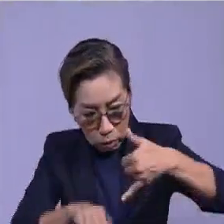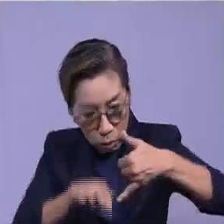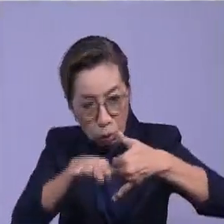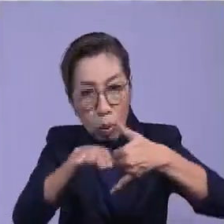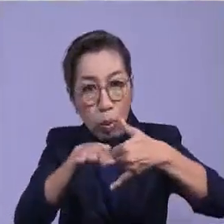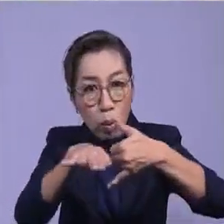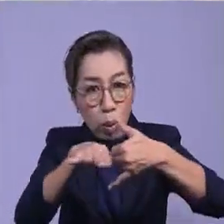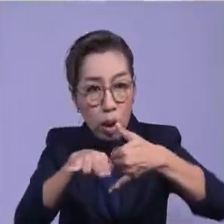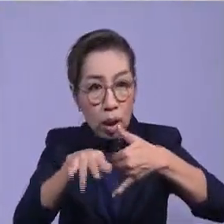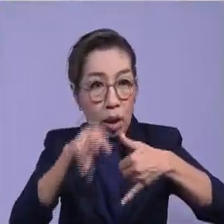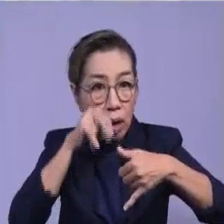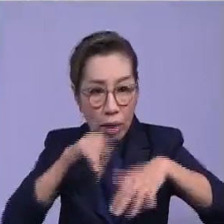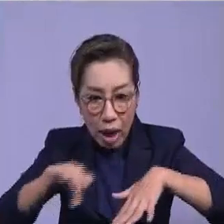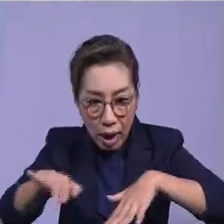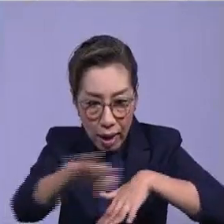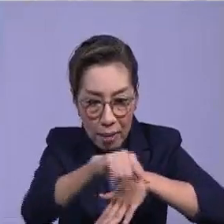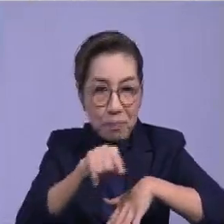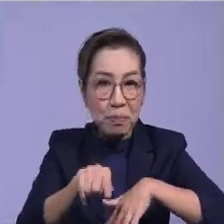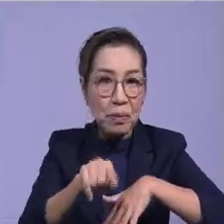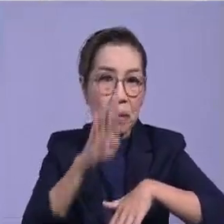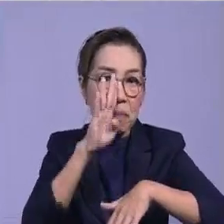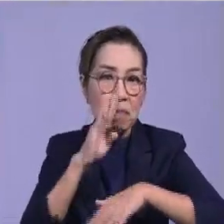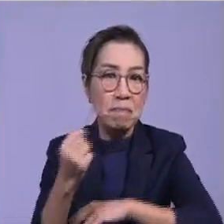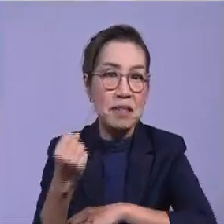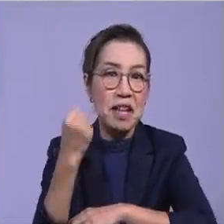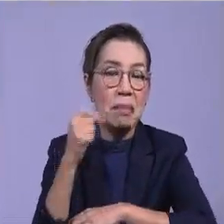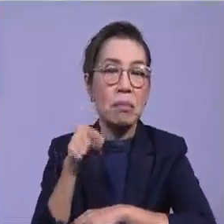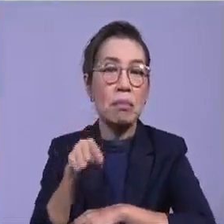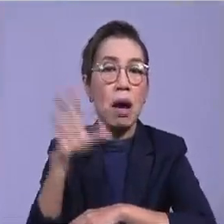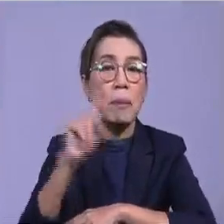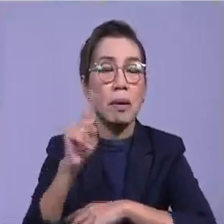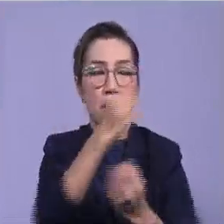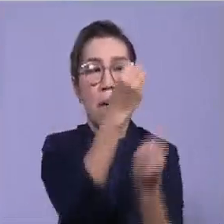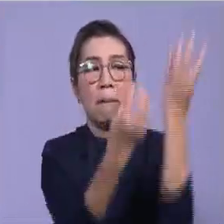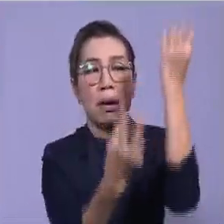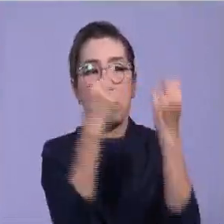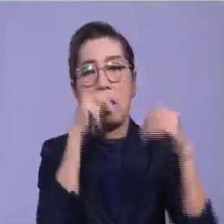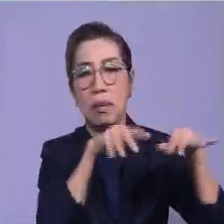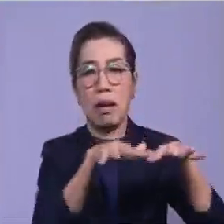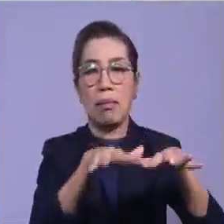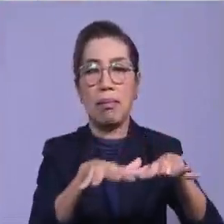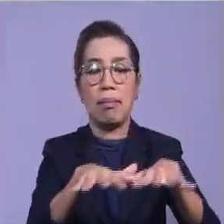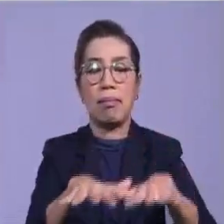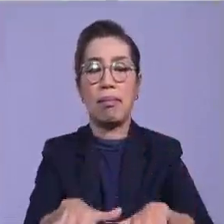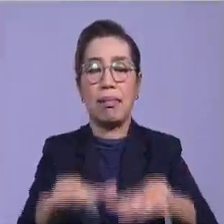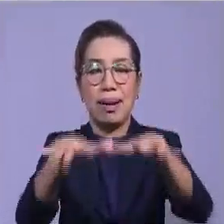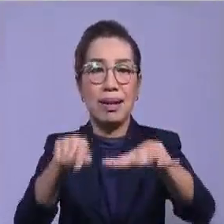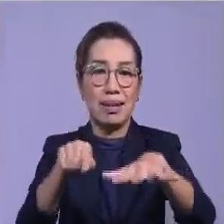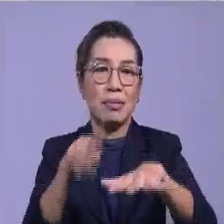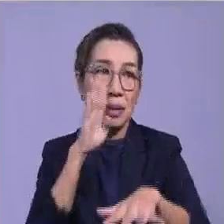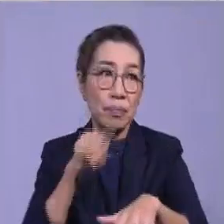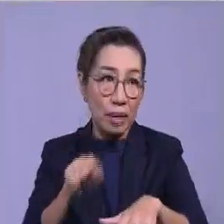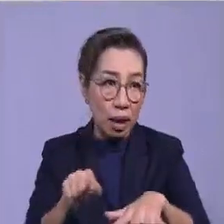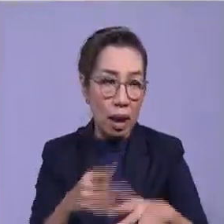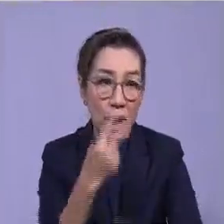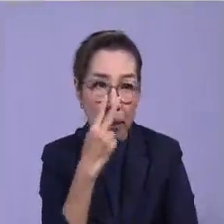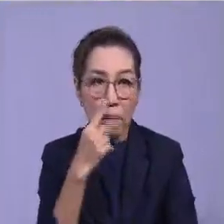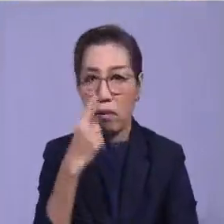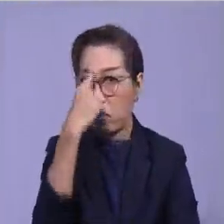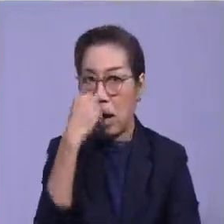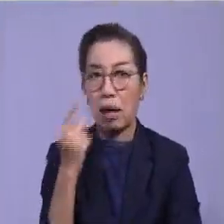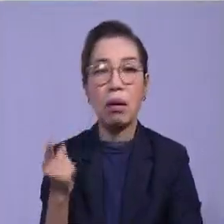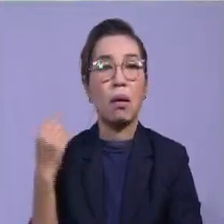คะครับแล้วก็สีของน้ำก็คือเป็นแดงขุ่นในลักษณะแบบนี้น้ำป่าหน่อยครับก็โหมีชาวต่างชาติด้วย